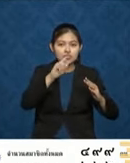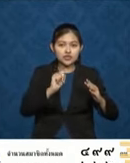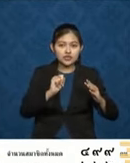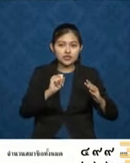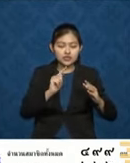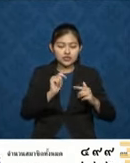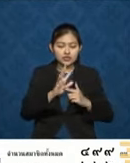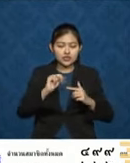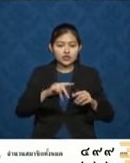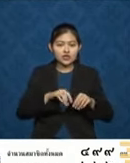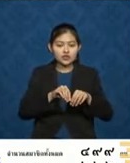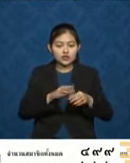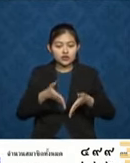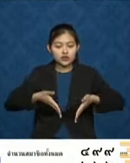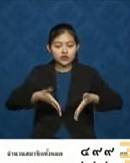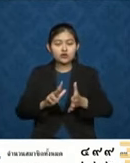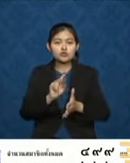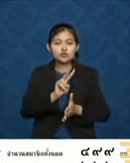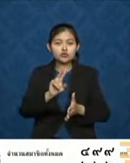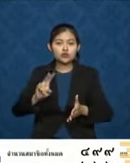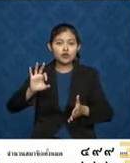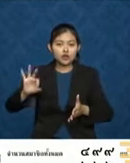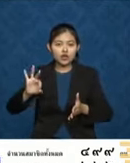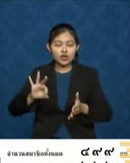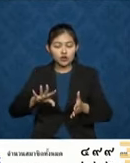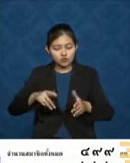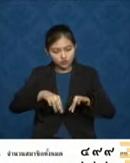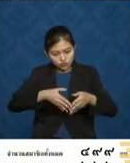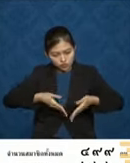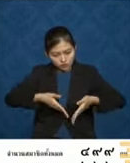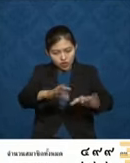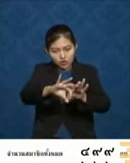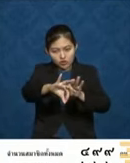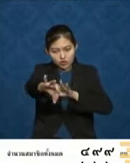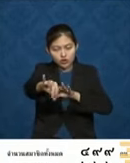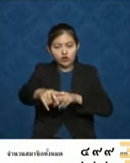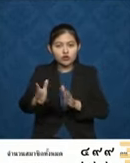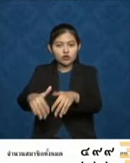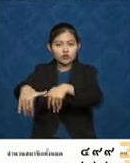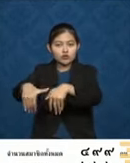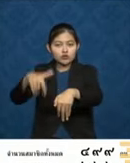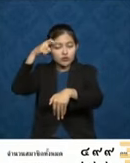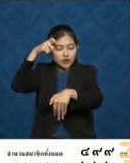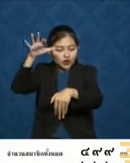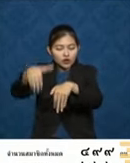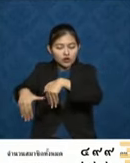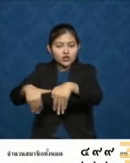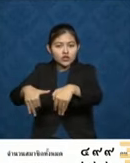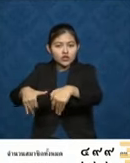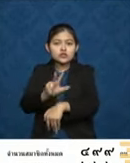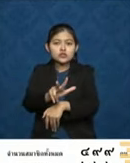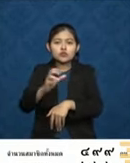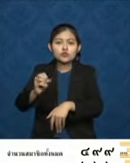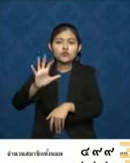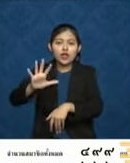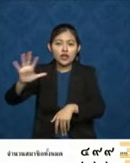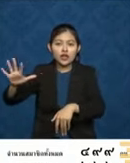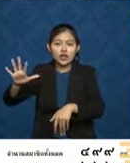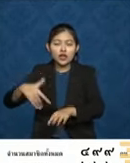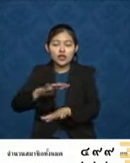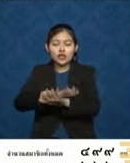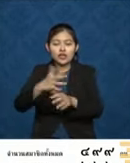ถนนหมายเลข 229นะครับเชื่อมไปจนถึงทางหลวงชนบทเส้นขก 3 3055แยกโรงเรียนบ้าน